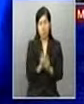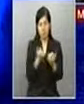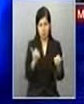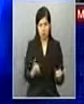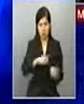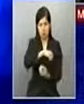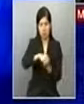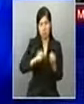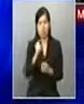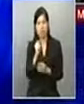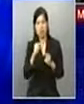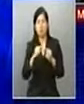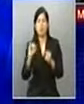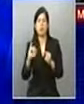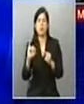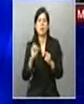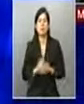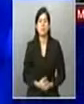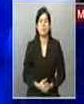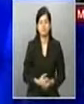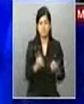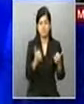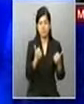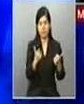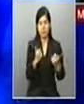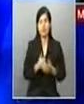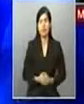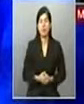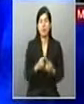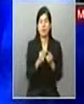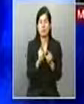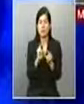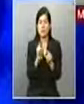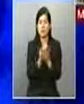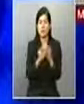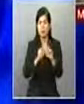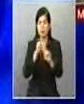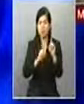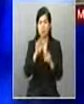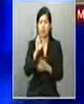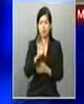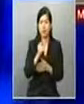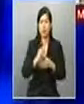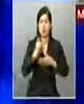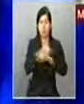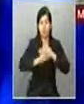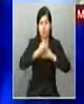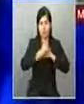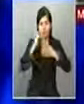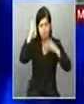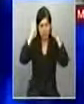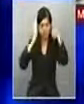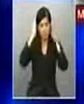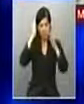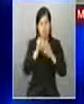ลอตัวด้วยณราคาปัจจุบันเนี่ยนะครับดัชนีตลาดหุ้นมาเลเซียเนี่ยที่บริเวณ